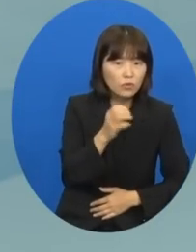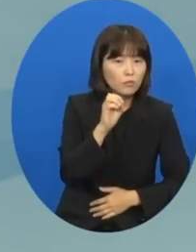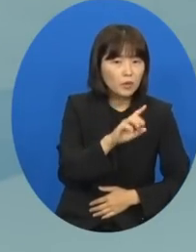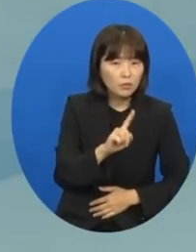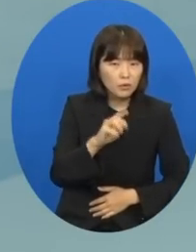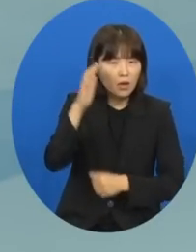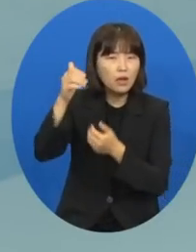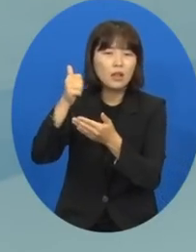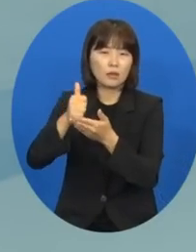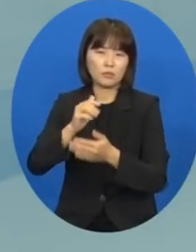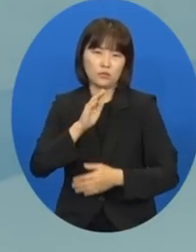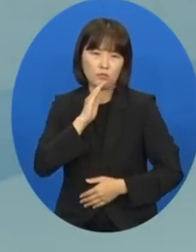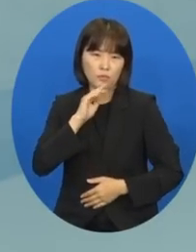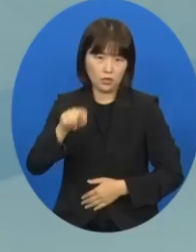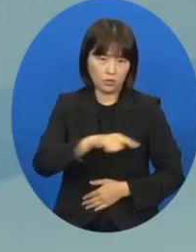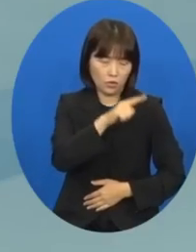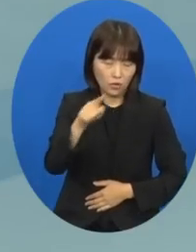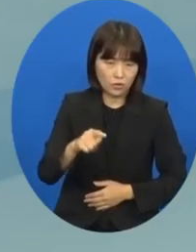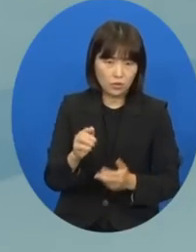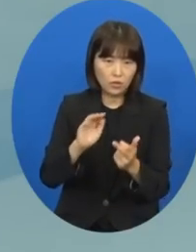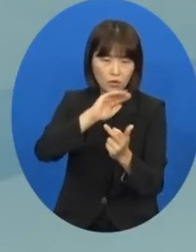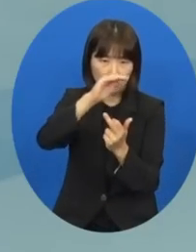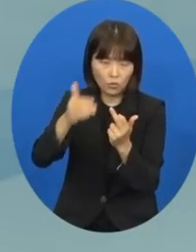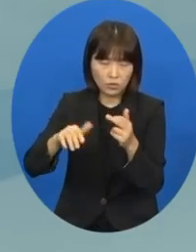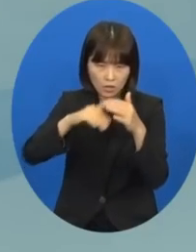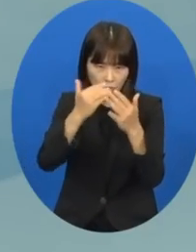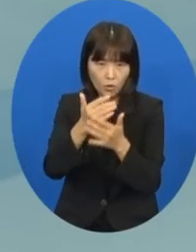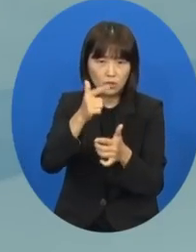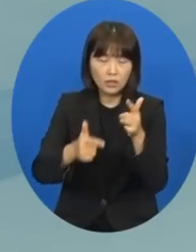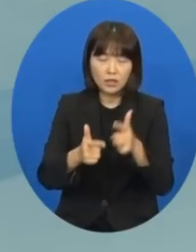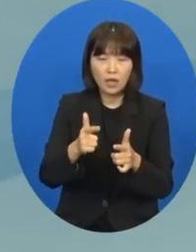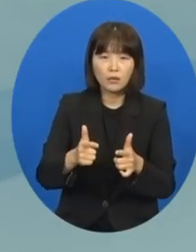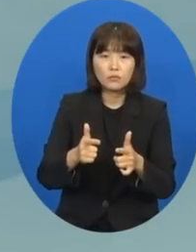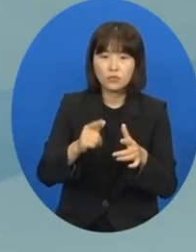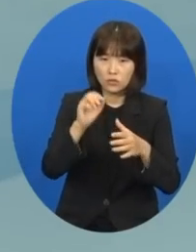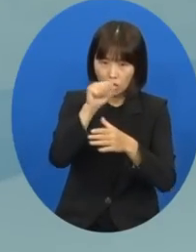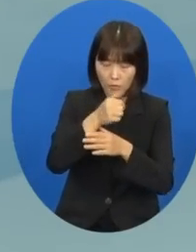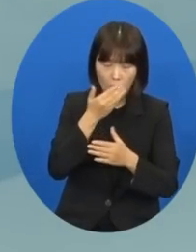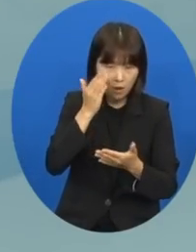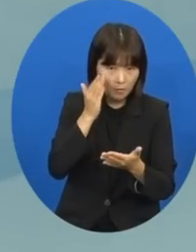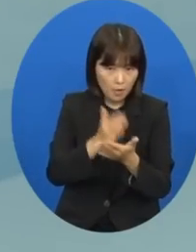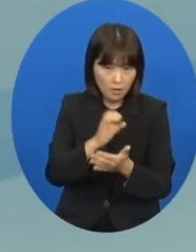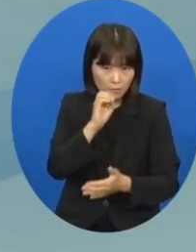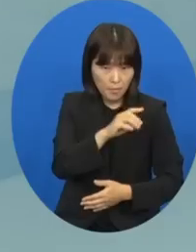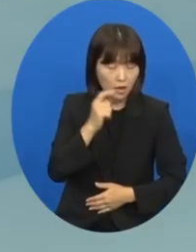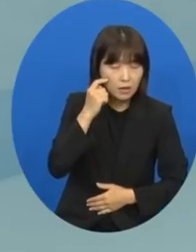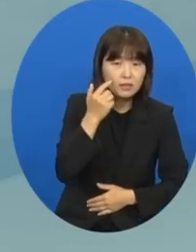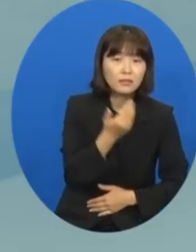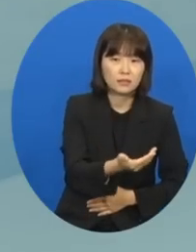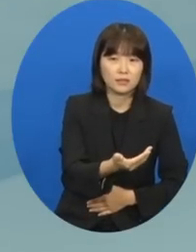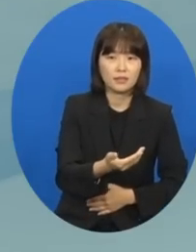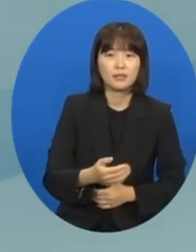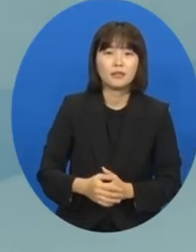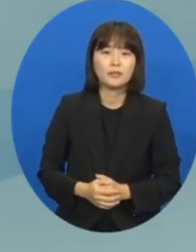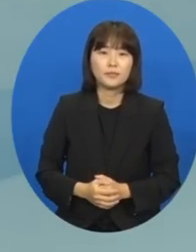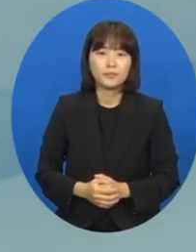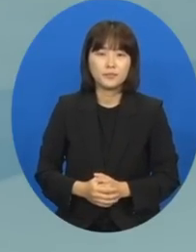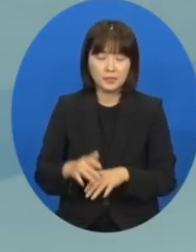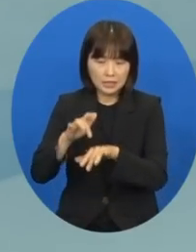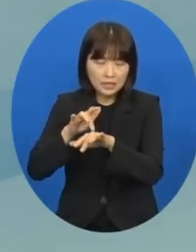참으로 너희에게 동산 모든 나무의 열매를 먹지 말라고 하시더냐. 이 사탄의